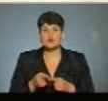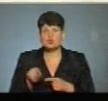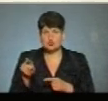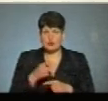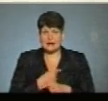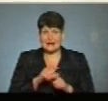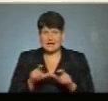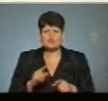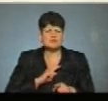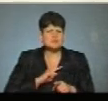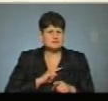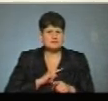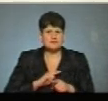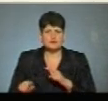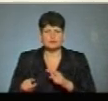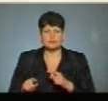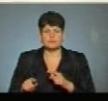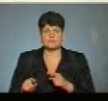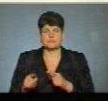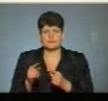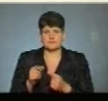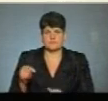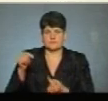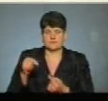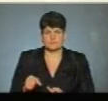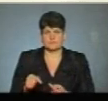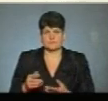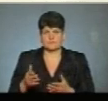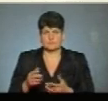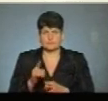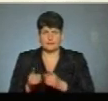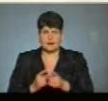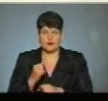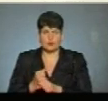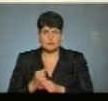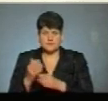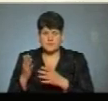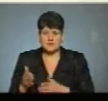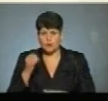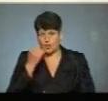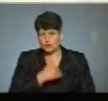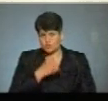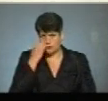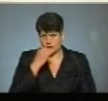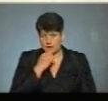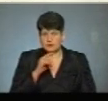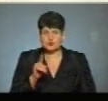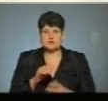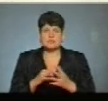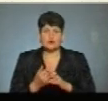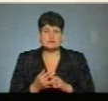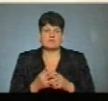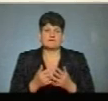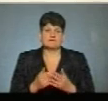щоб цю лікарню чим швидшими темпами якісно привести до всіх стандартів. І хотів би взагалі